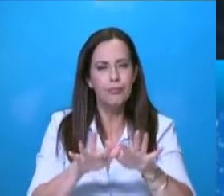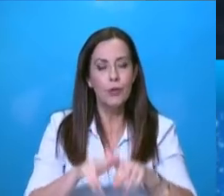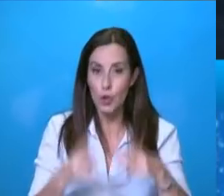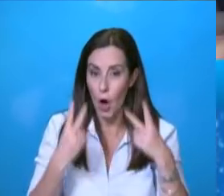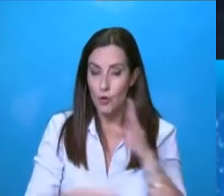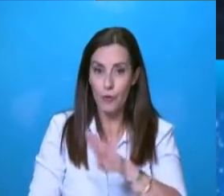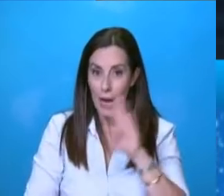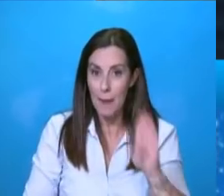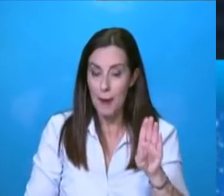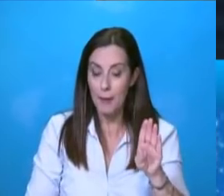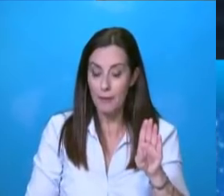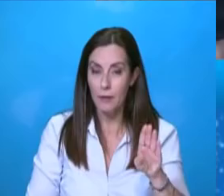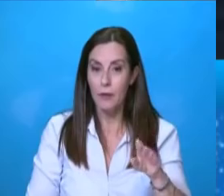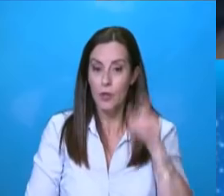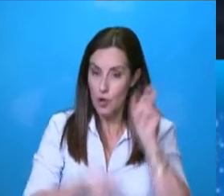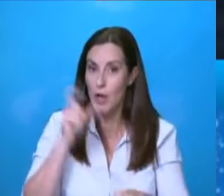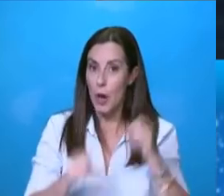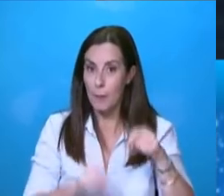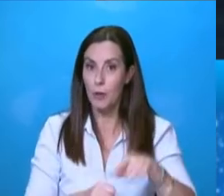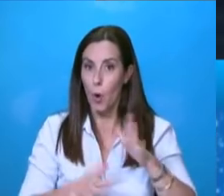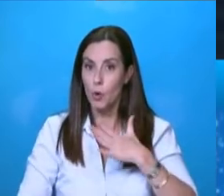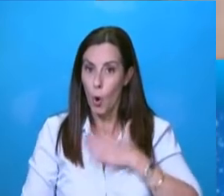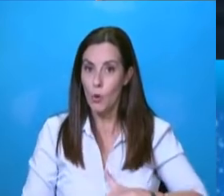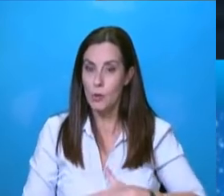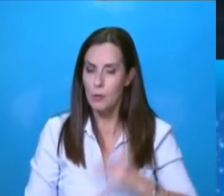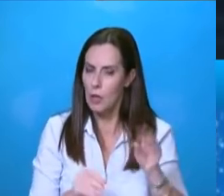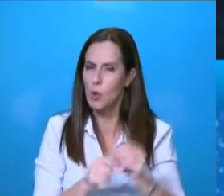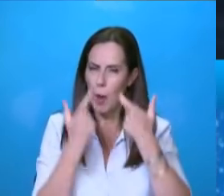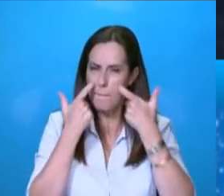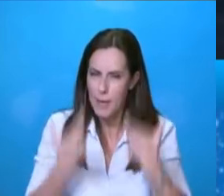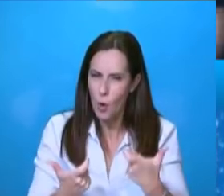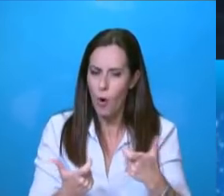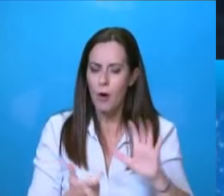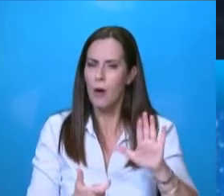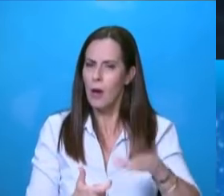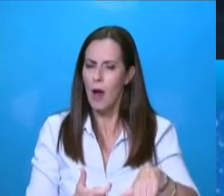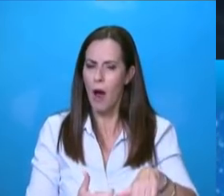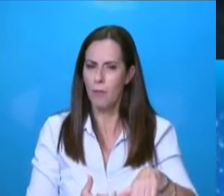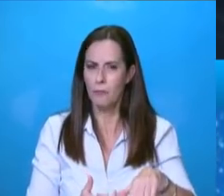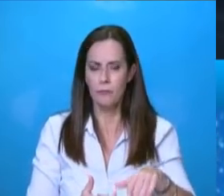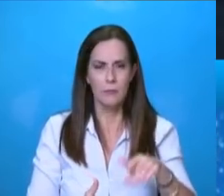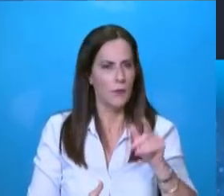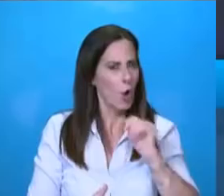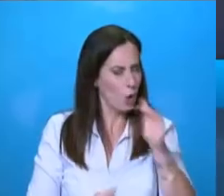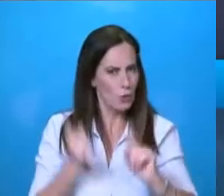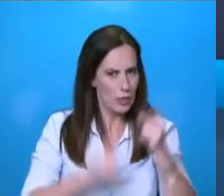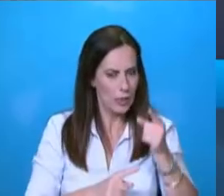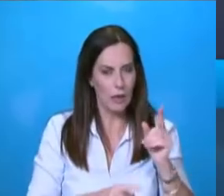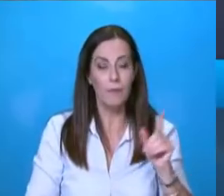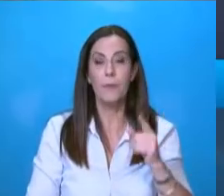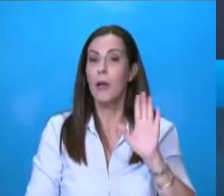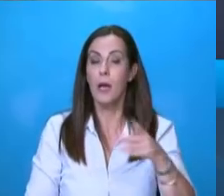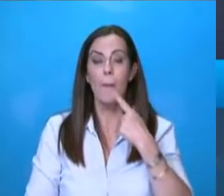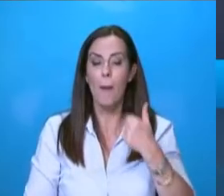של נתניהו, שגורמי ביטחון מאוד רוצים להטיל פיקוח, גורמים כלכליים ואחרים ממש לא רוצים לראות את זה קורה. אומרים לי